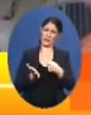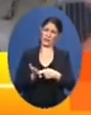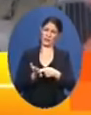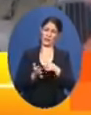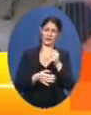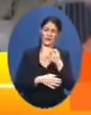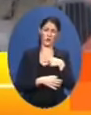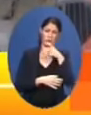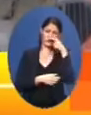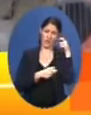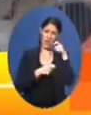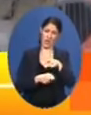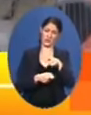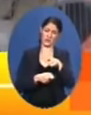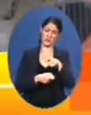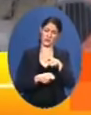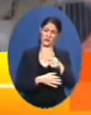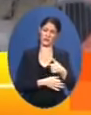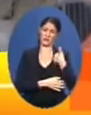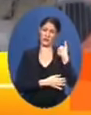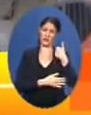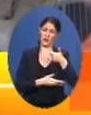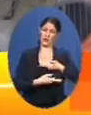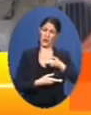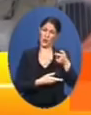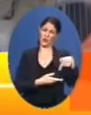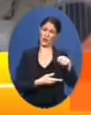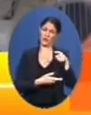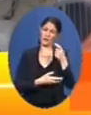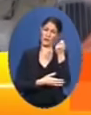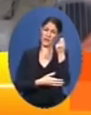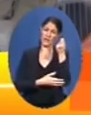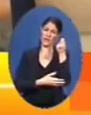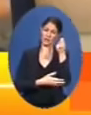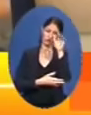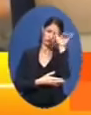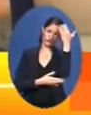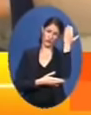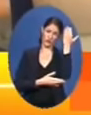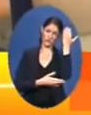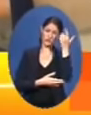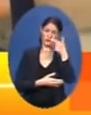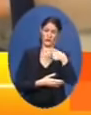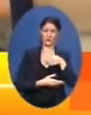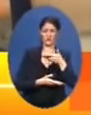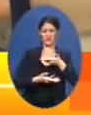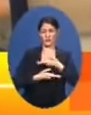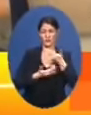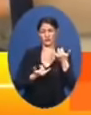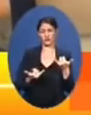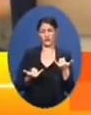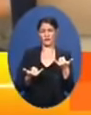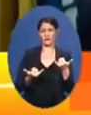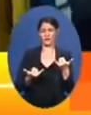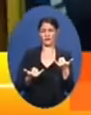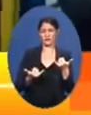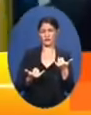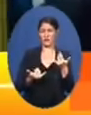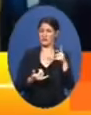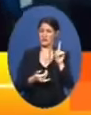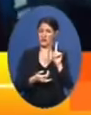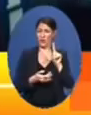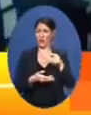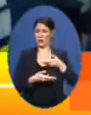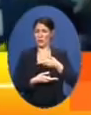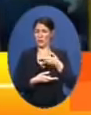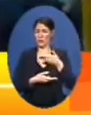שאנחנו נאלץ את המעסיקים להעסיק אותם במחיר שהוא מופקע מבחינתם, אנחנו פשוט נקבל מקומות, הם פשוט לא